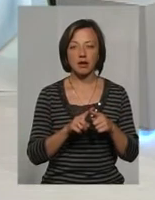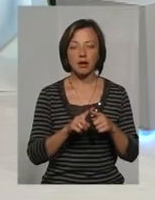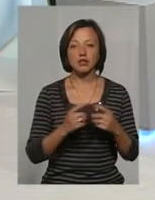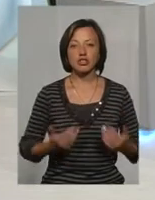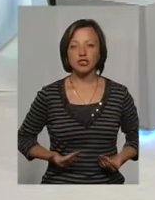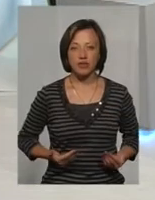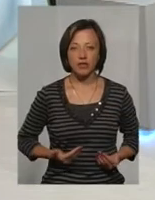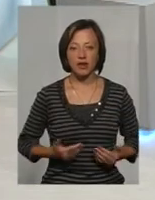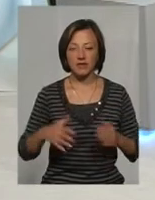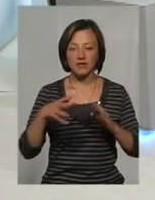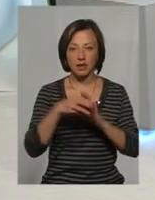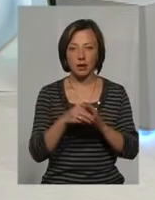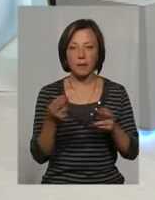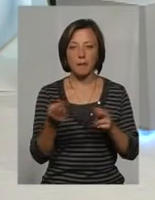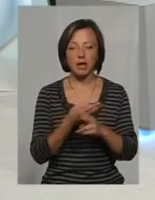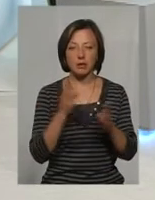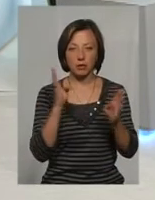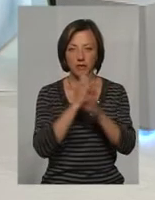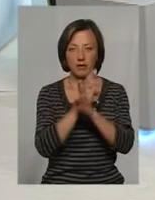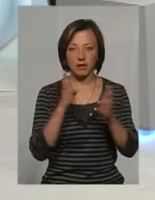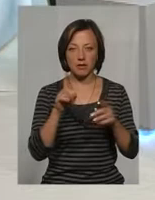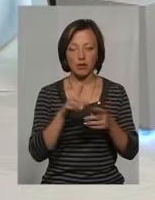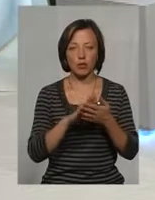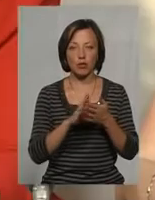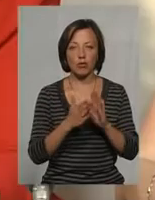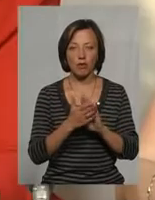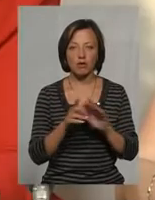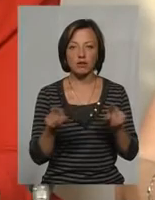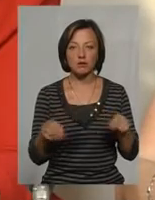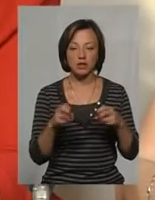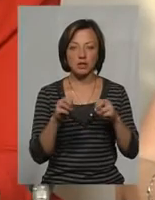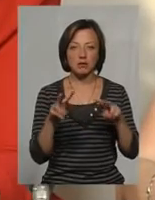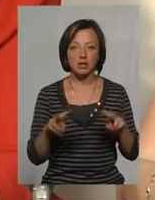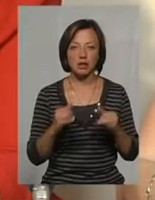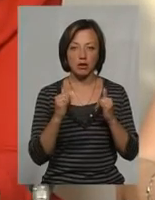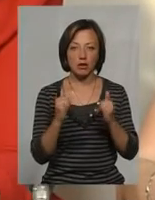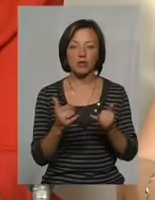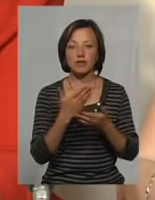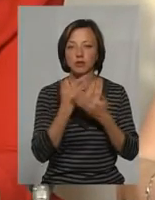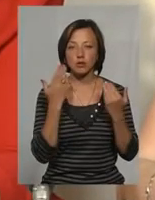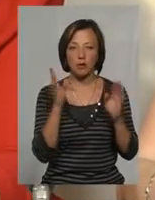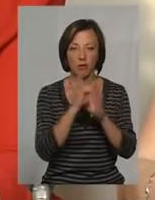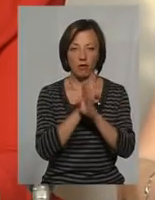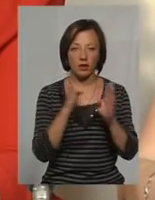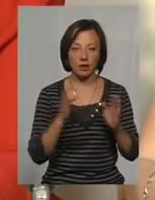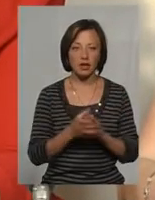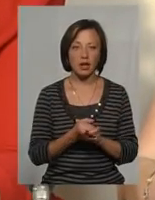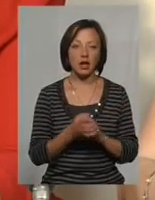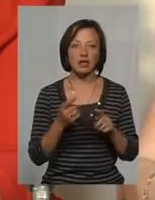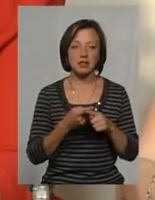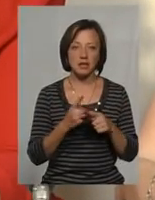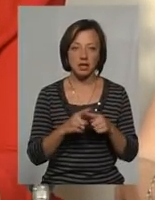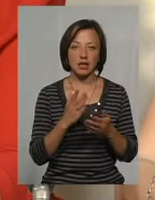в середовищі без доступу кисню, в тих умовах, створених спеціально для нього, в яких відсутній кисень. А це і